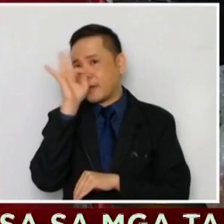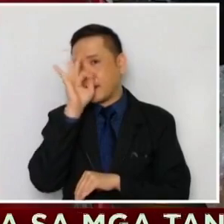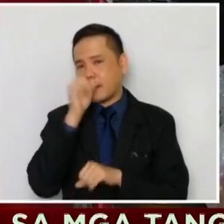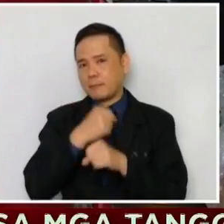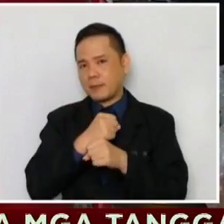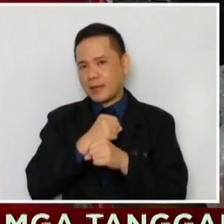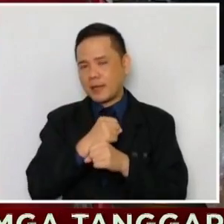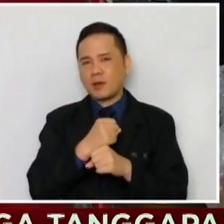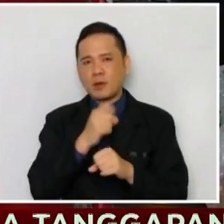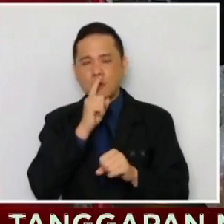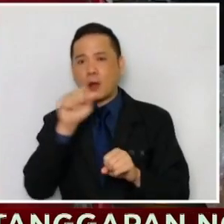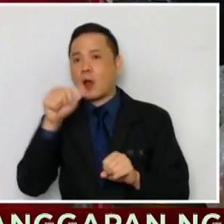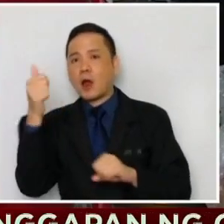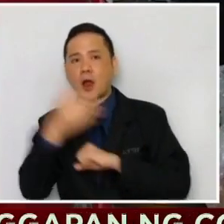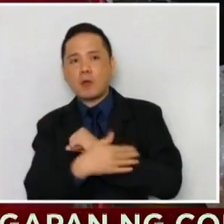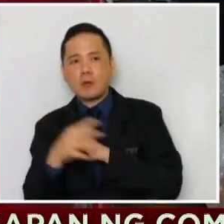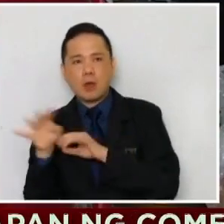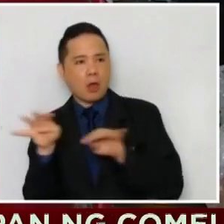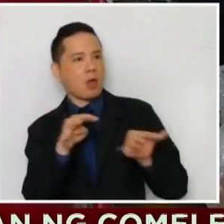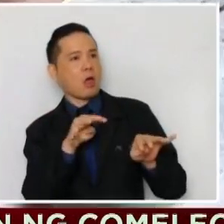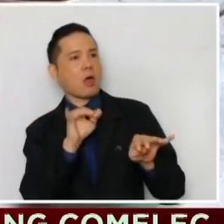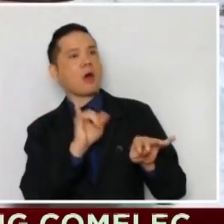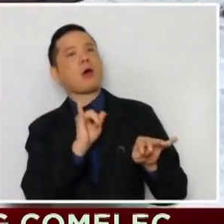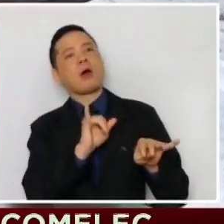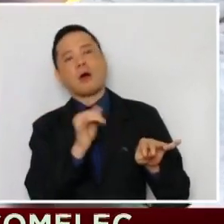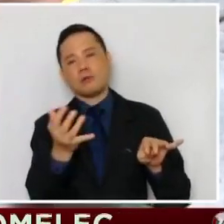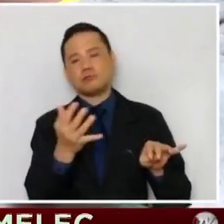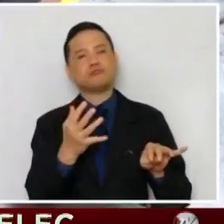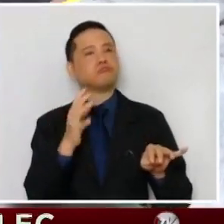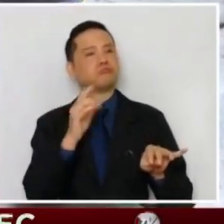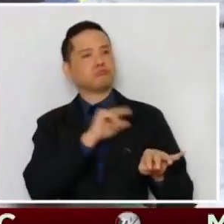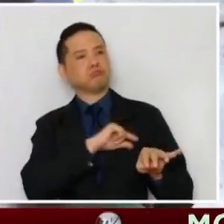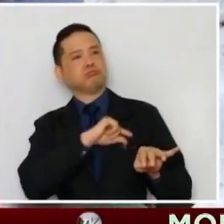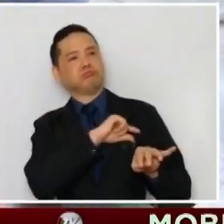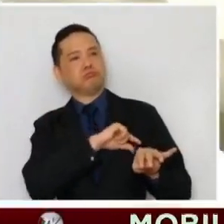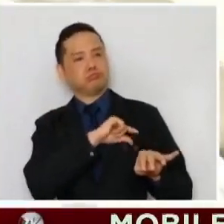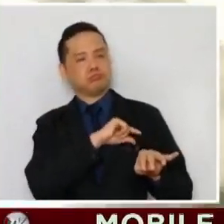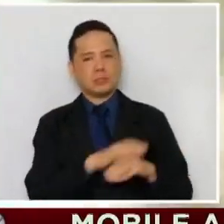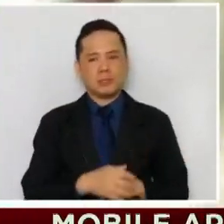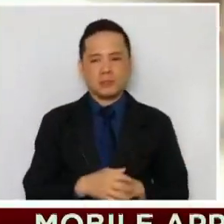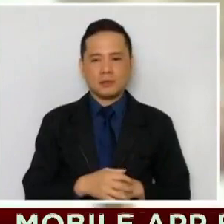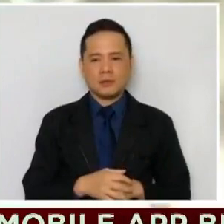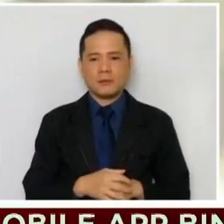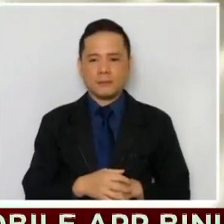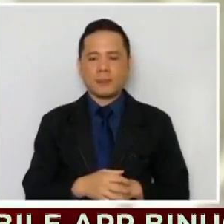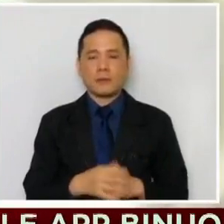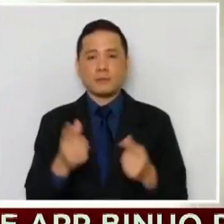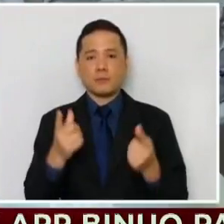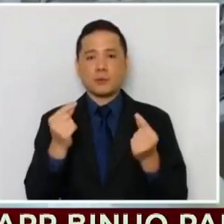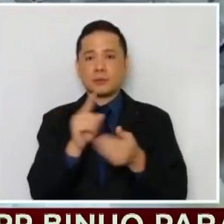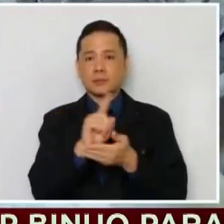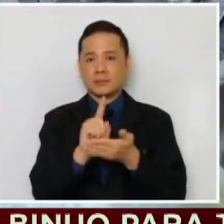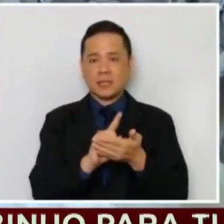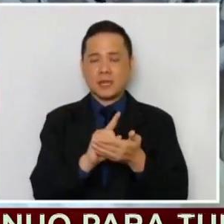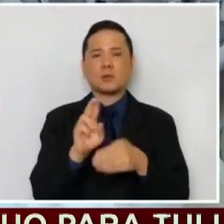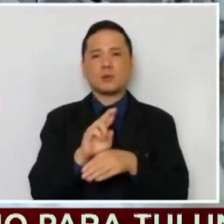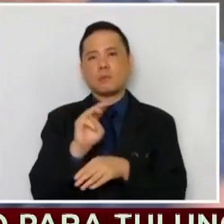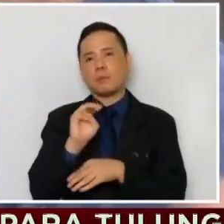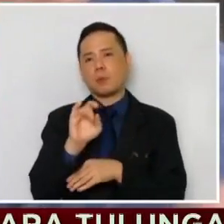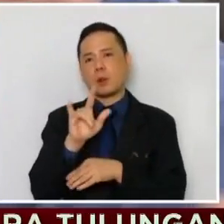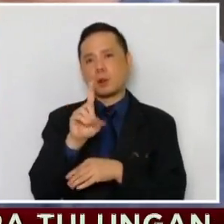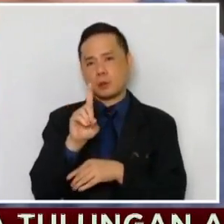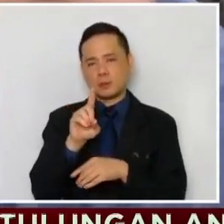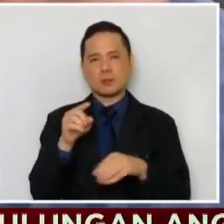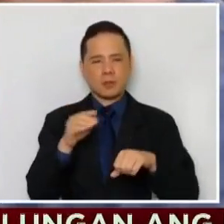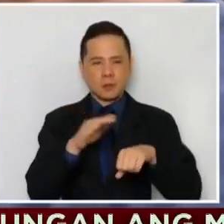ibang bansa, medyo ano sila, lalo na sinabing handmade. Maingat ang paggawa mula sa pagmolde ng disenyo, pagpapakinis at